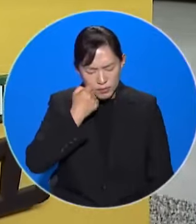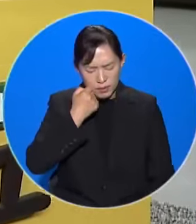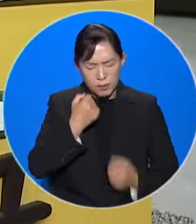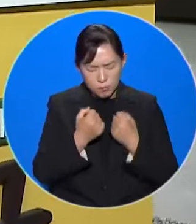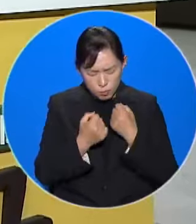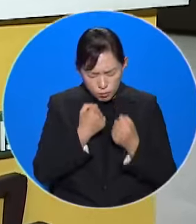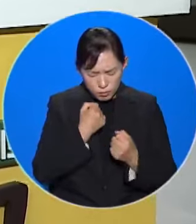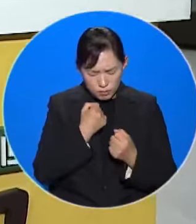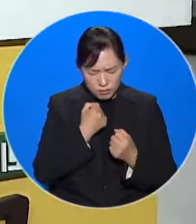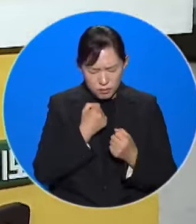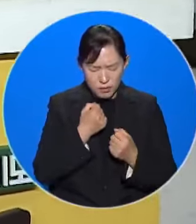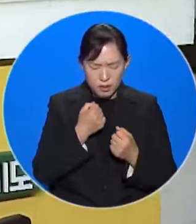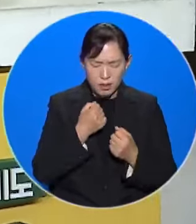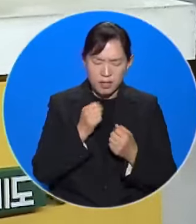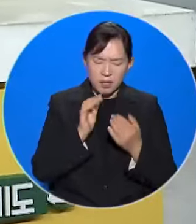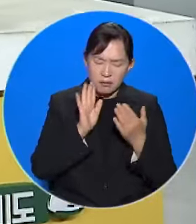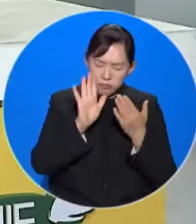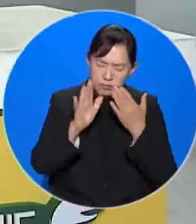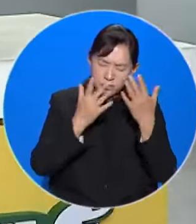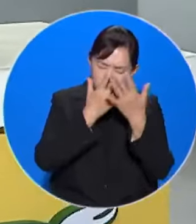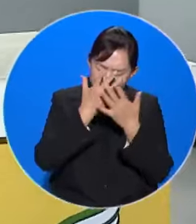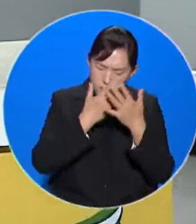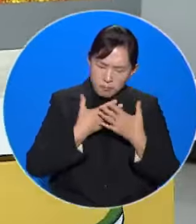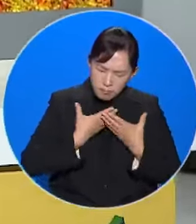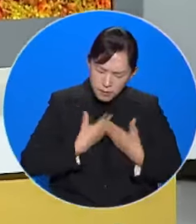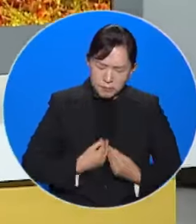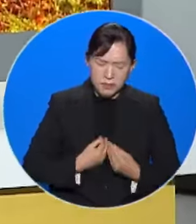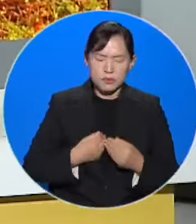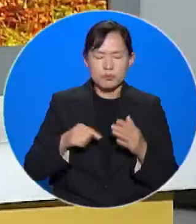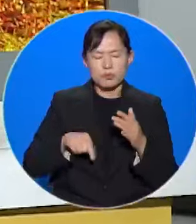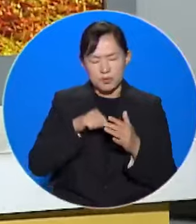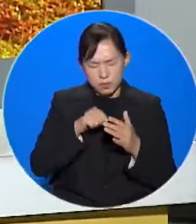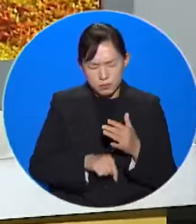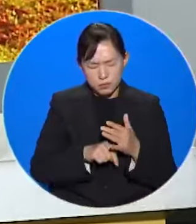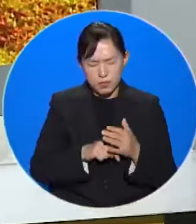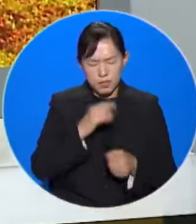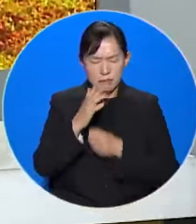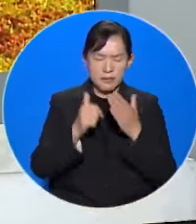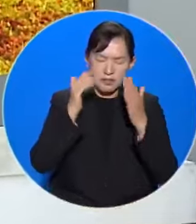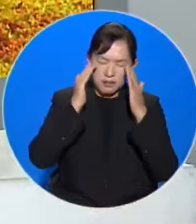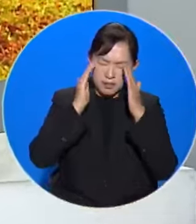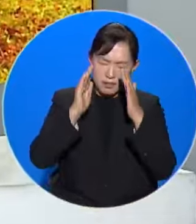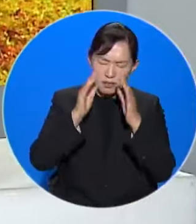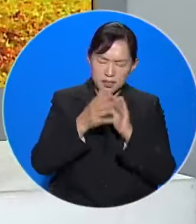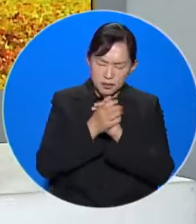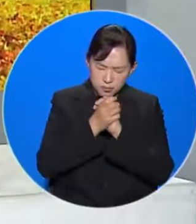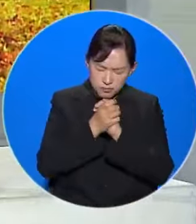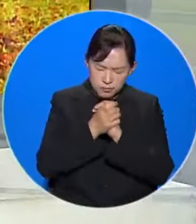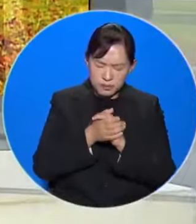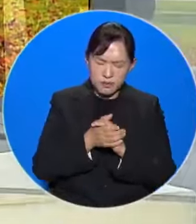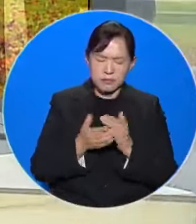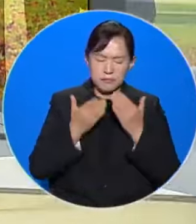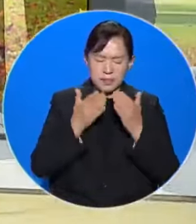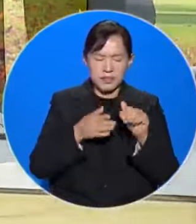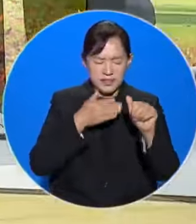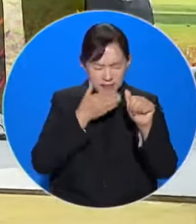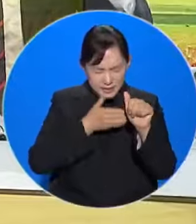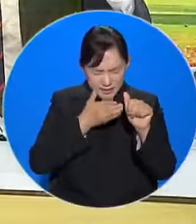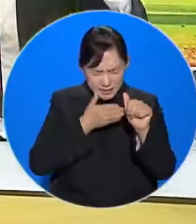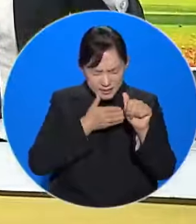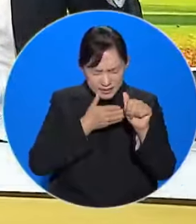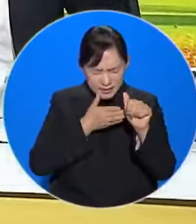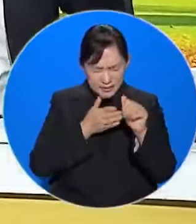가운데서도 길이 보이지 않아서 낙담한 가운데서도 하나님을 향하여 기도합니다. 간절히 구하는 기도를 주여 들으시고